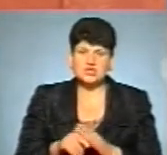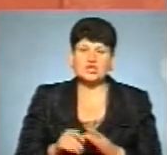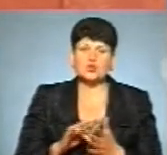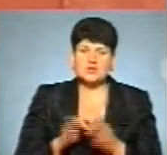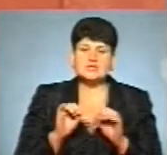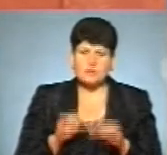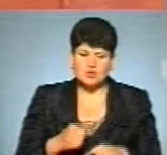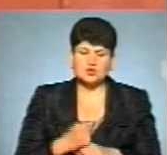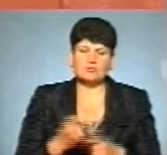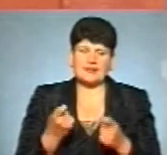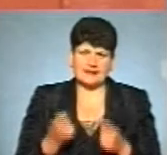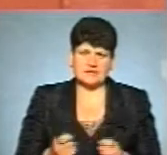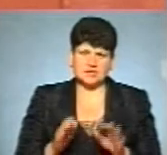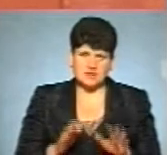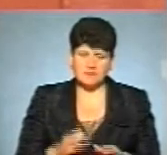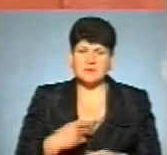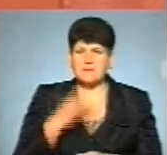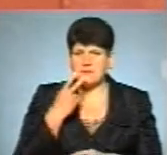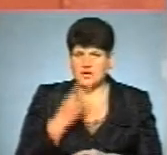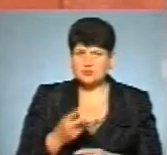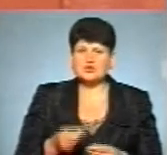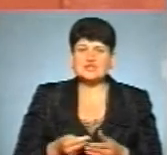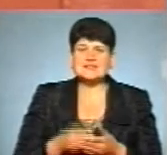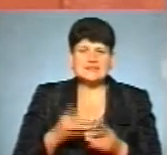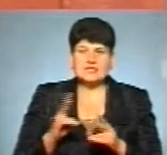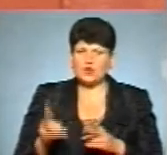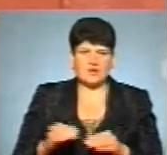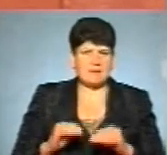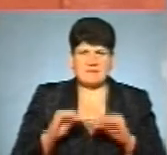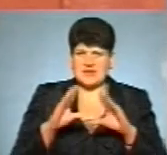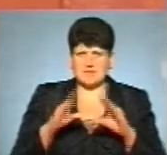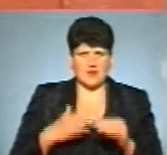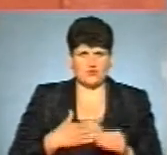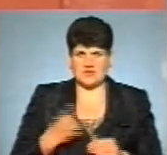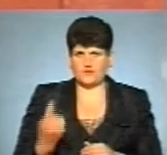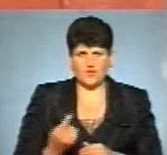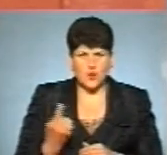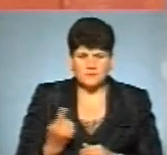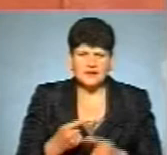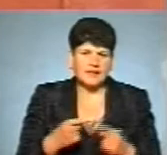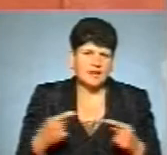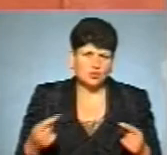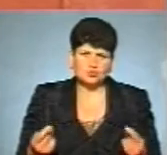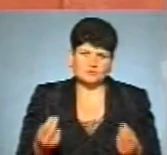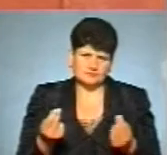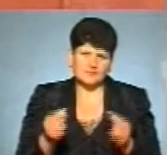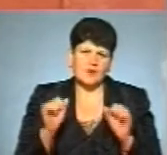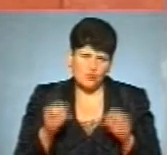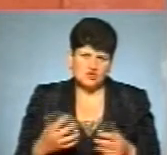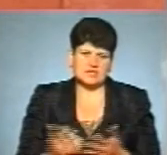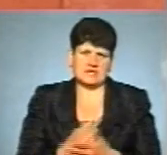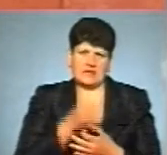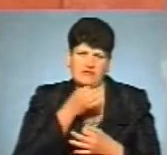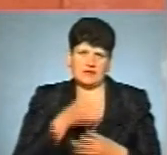зробити собі дешевшим. Ми бачимо, що ціни ніхто зараз не піднімає в нас в області. І відповідно на будь-який гаманець можна знайти собі будь-який